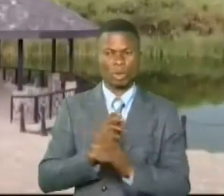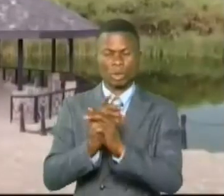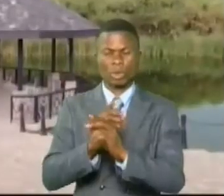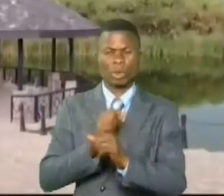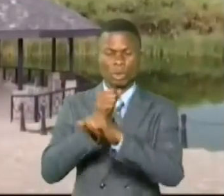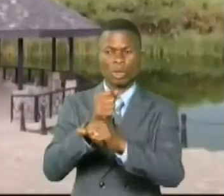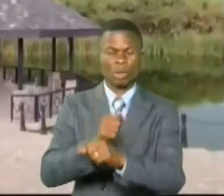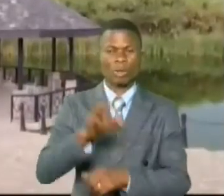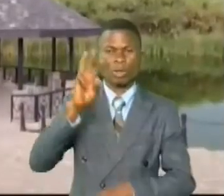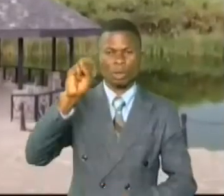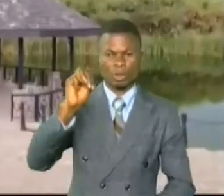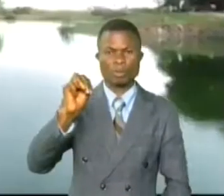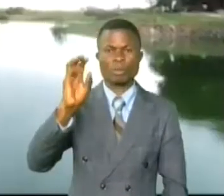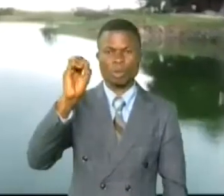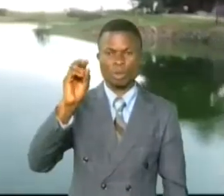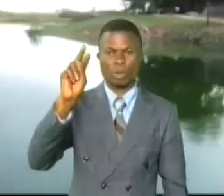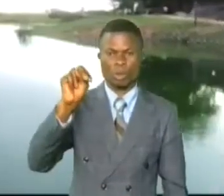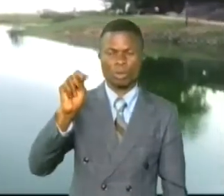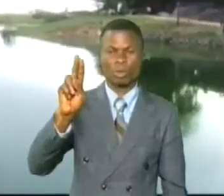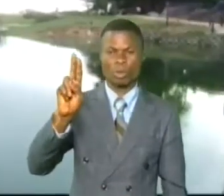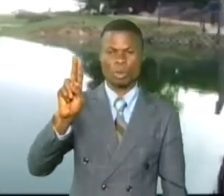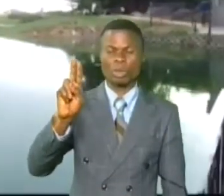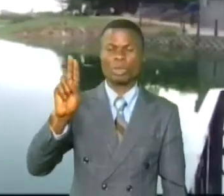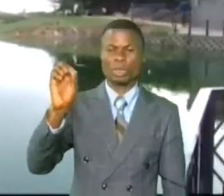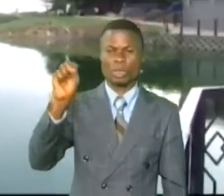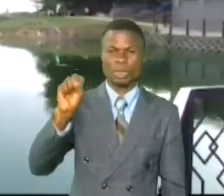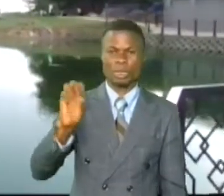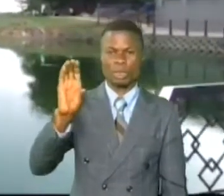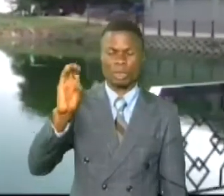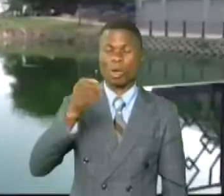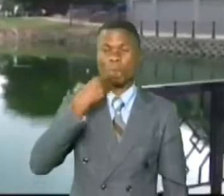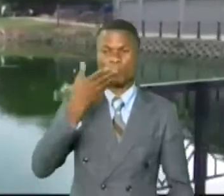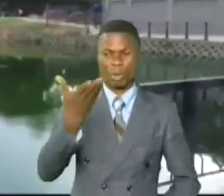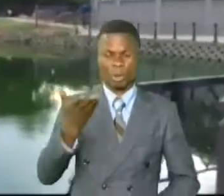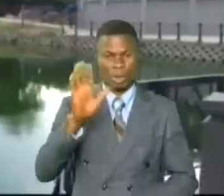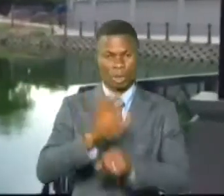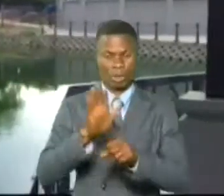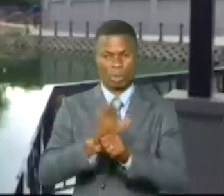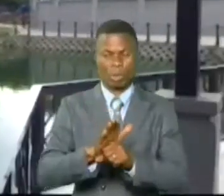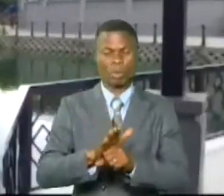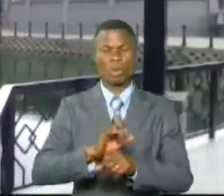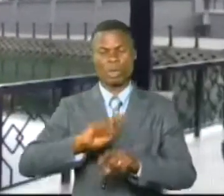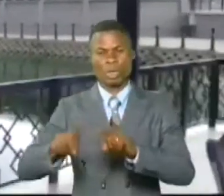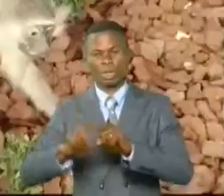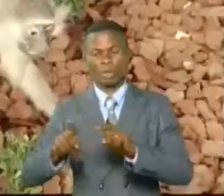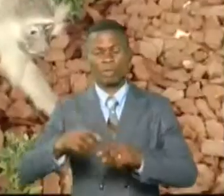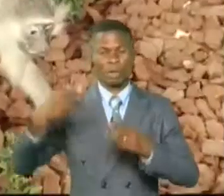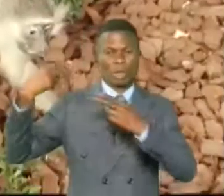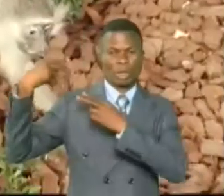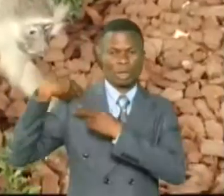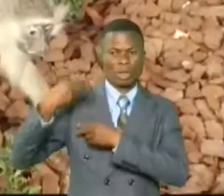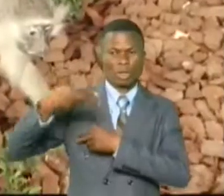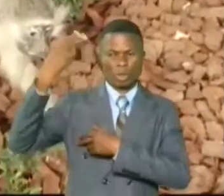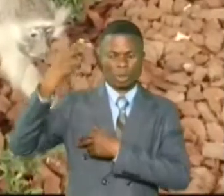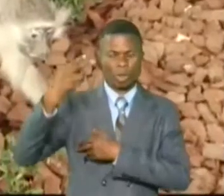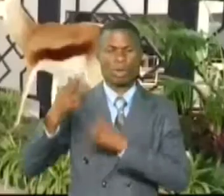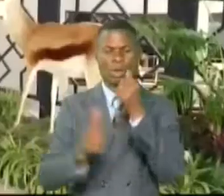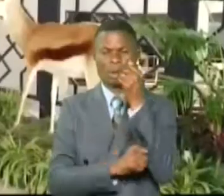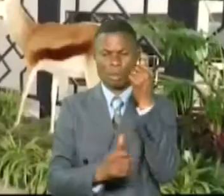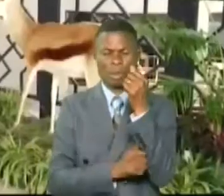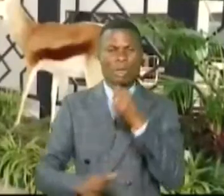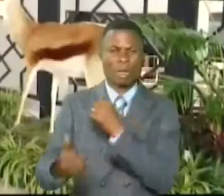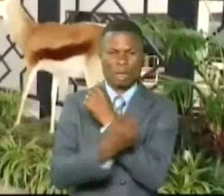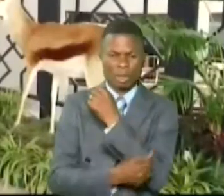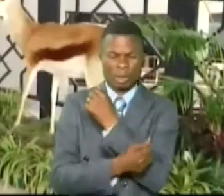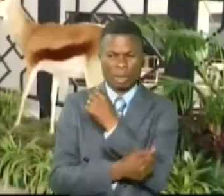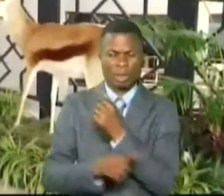la MONUSCO, FAIB, sera largement évoquée en présence de représentants des très hauts niveaux des pays contributeurs des troupes à